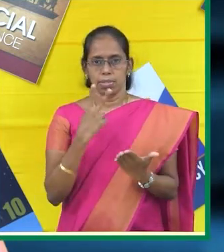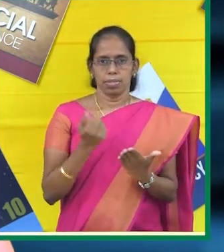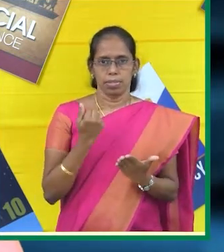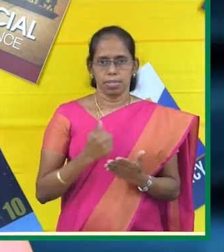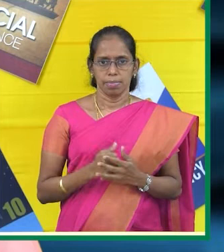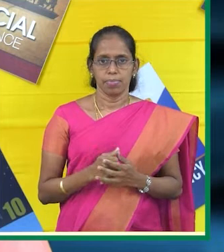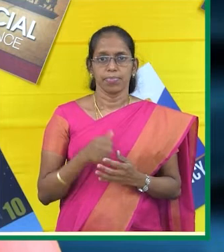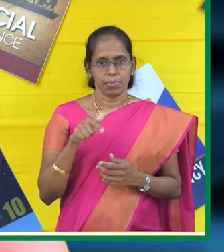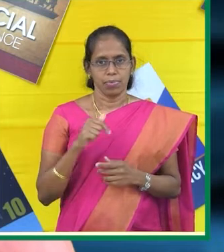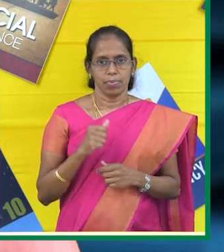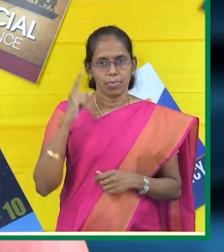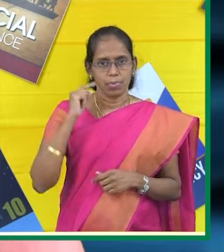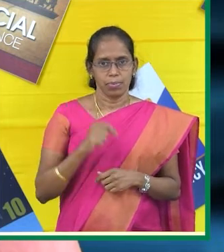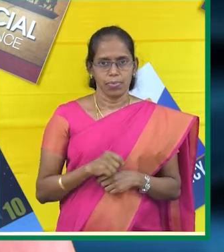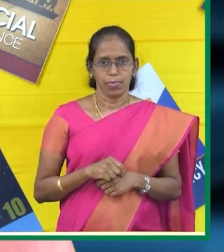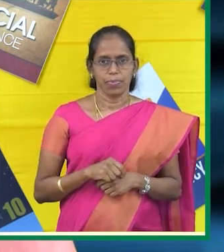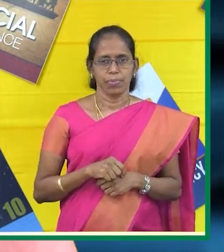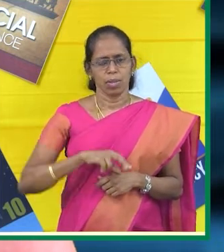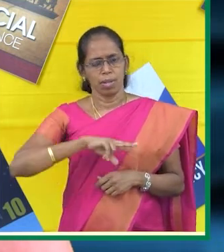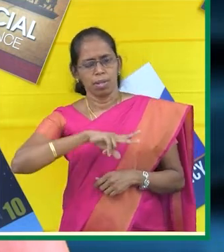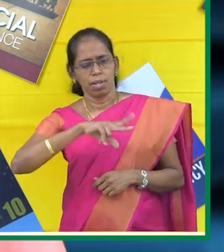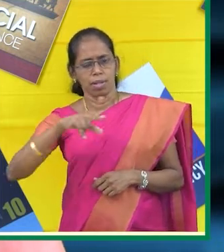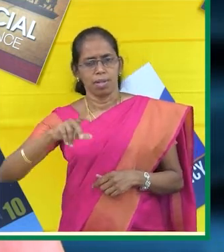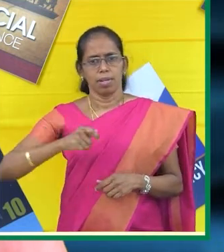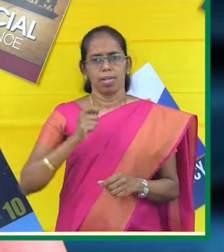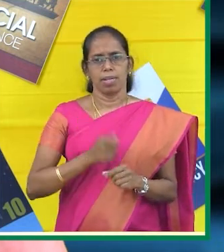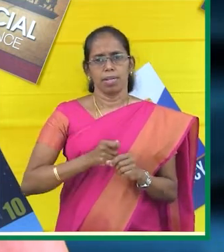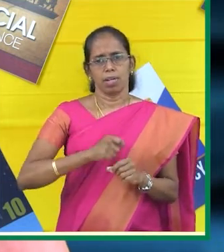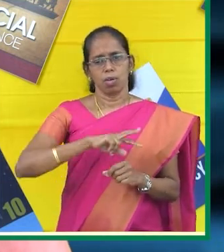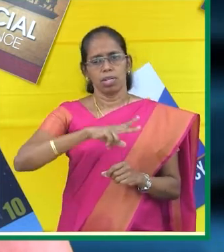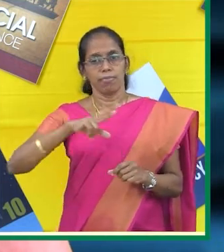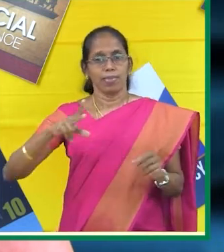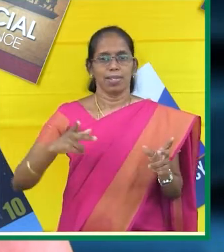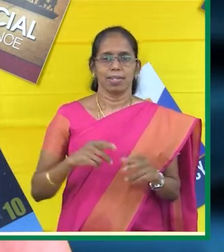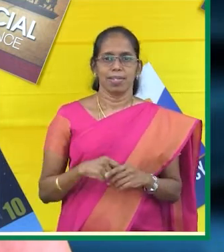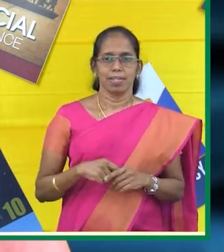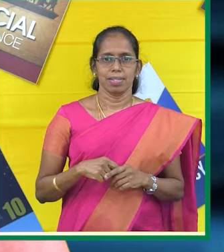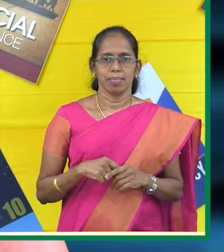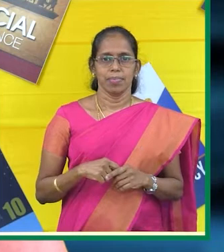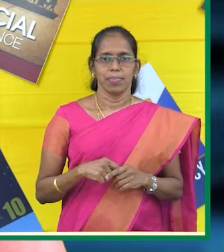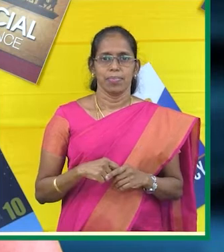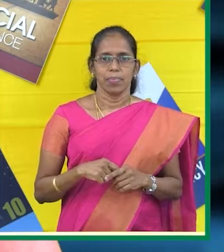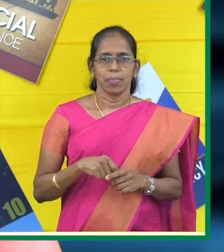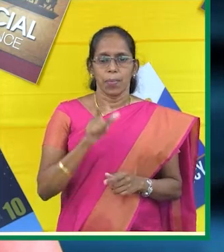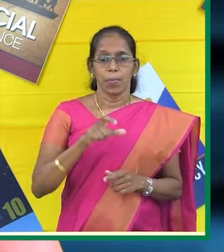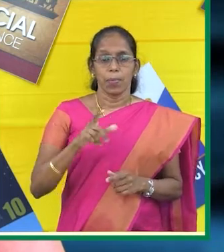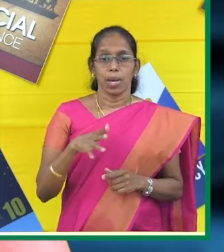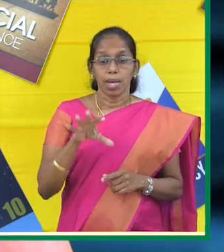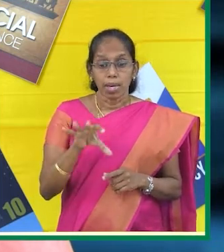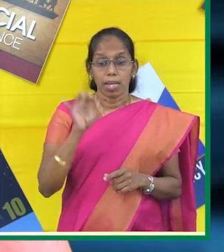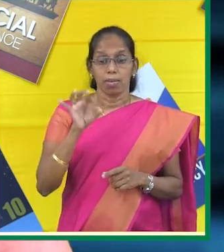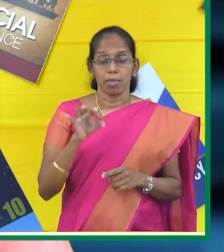செய்தித்தாள்களே வருகின்றன. அந்த வகையில் எல்லா தொழில்நுட்பமும் எல்லா டெக்னாலஜியும் மனிதன்